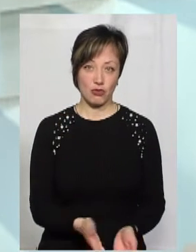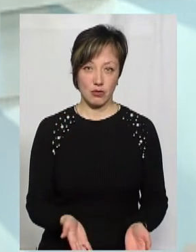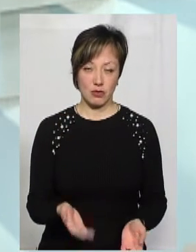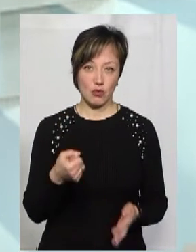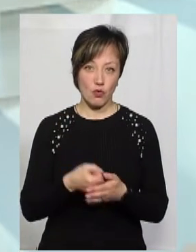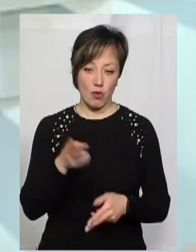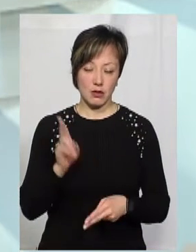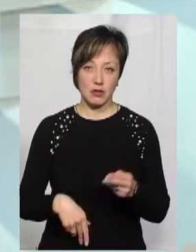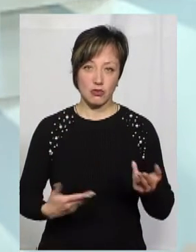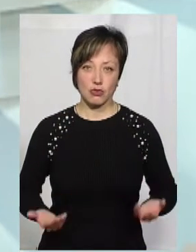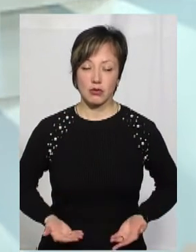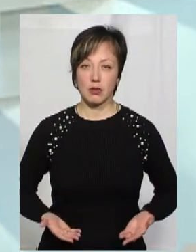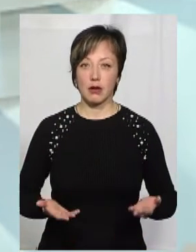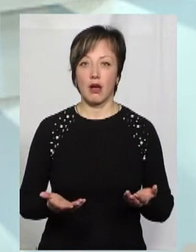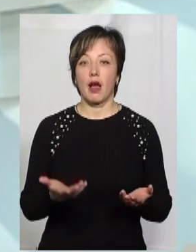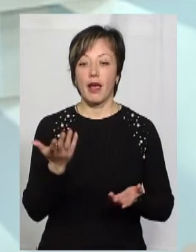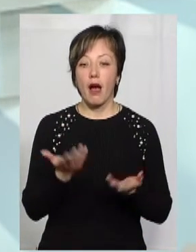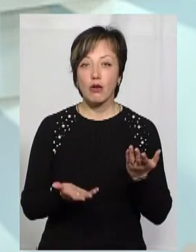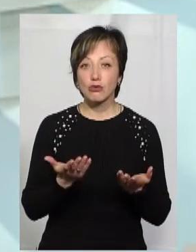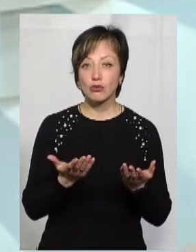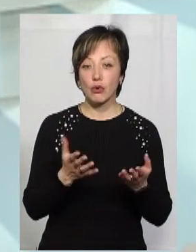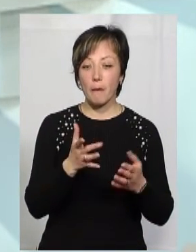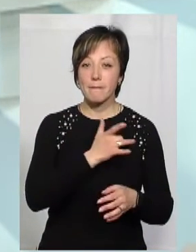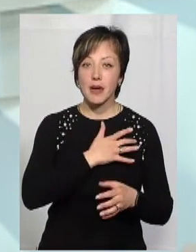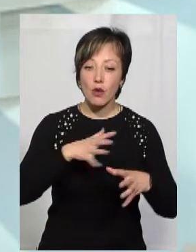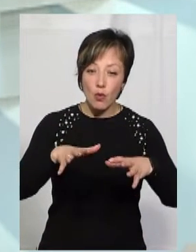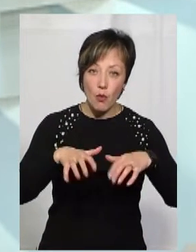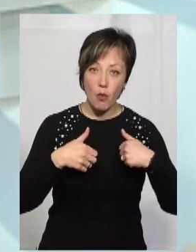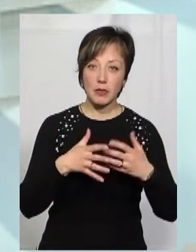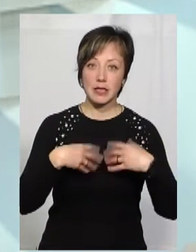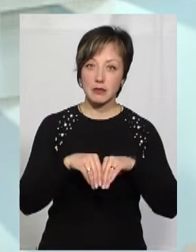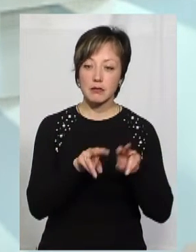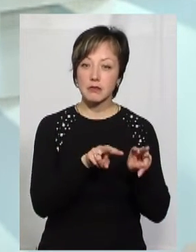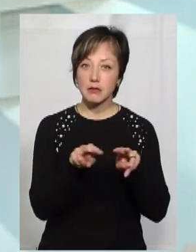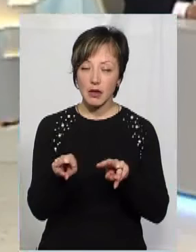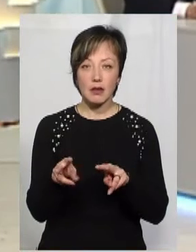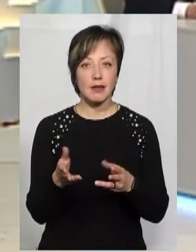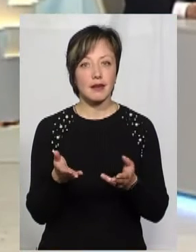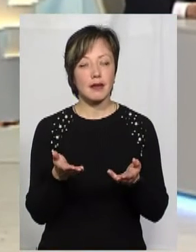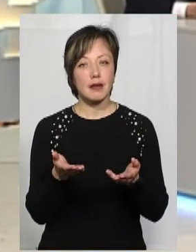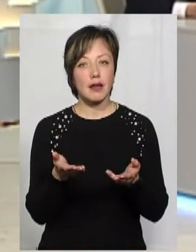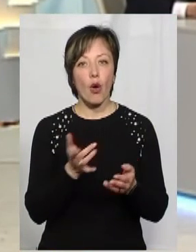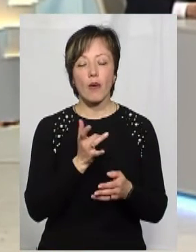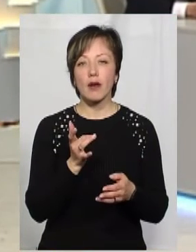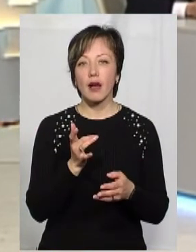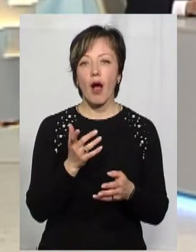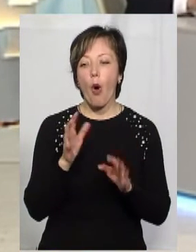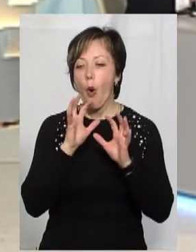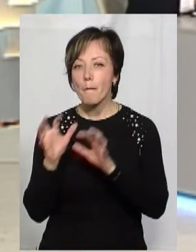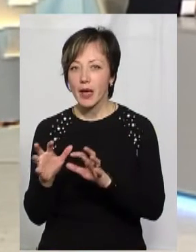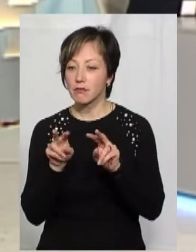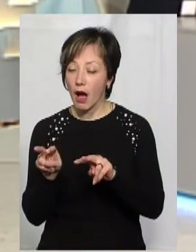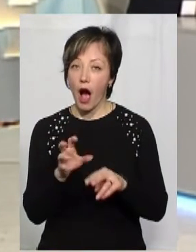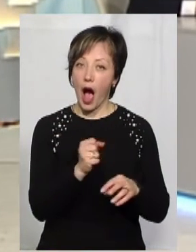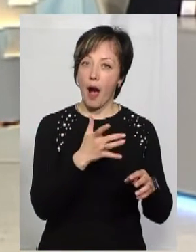назавжди. Якщо опіка, прийомна сім'я, це все-таки під наглядом, то усиновлення, на жаль, в цій ситуації, на